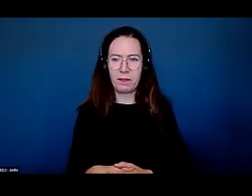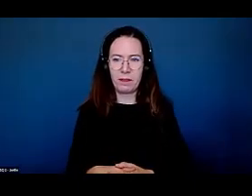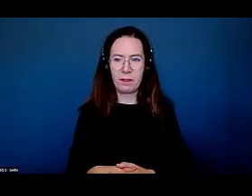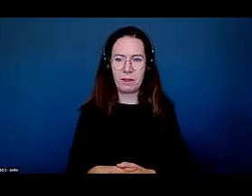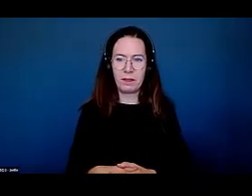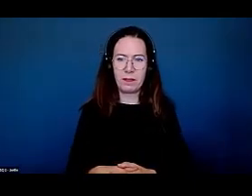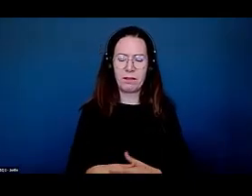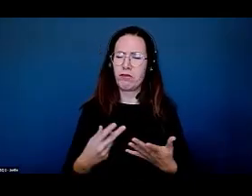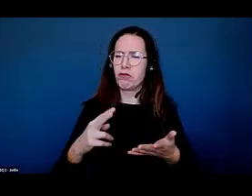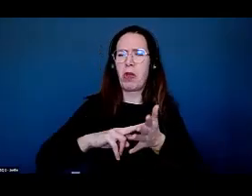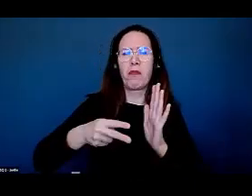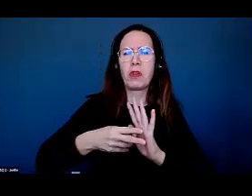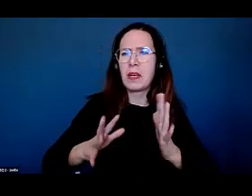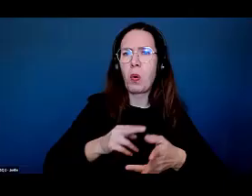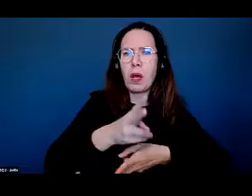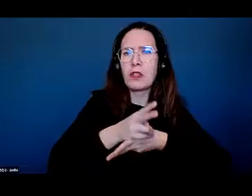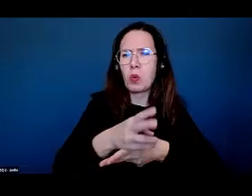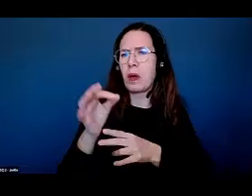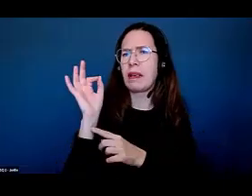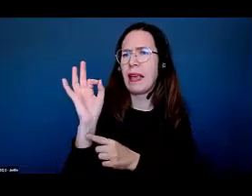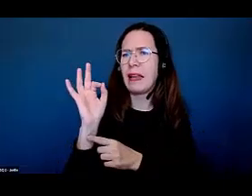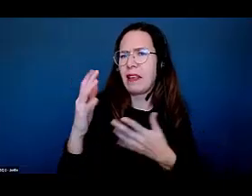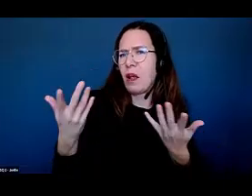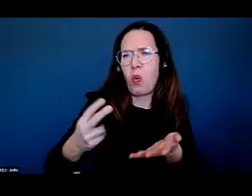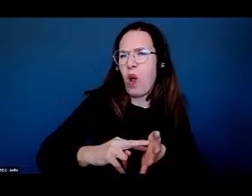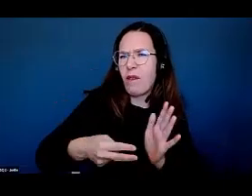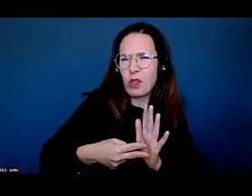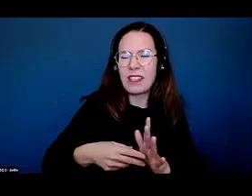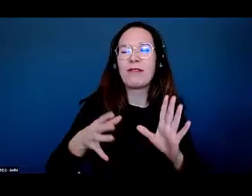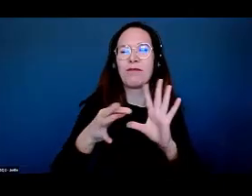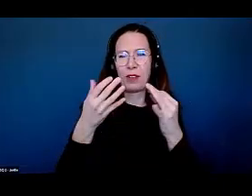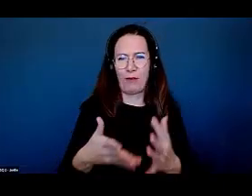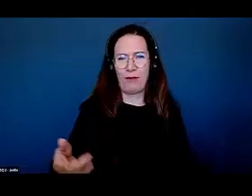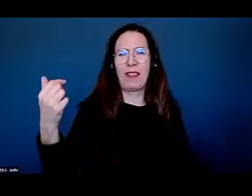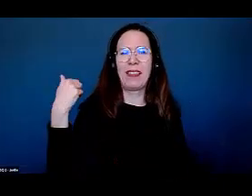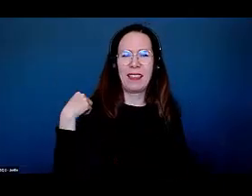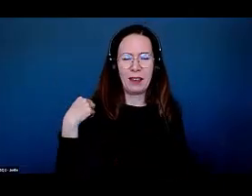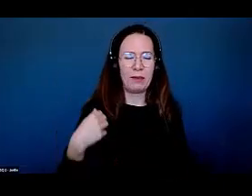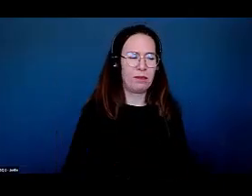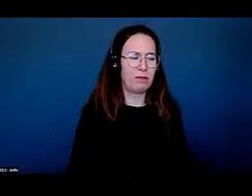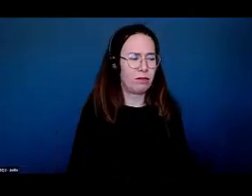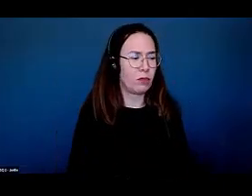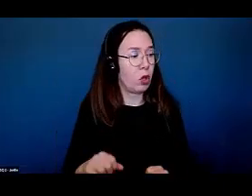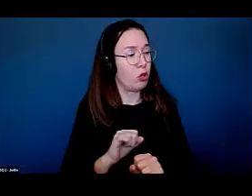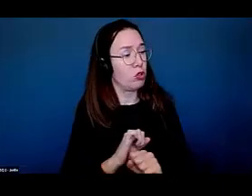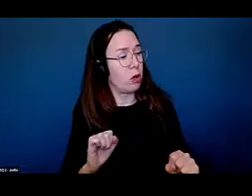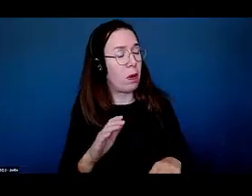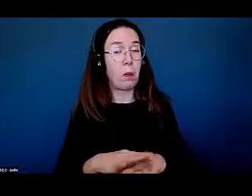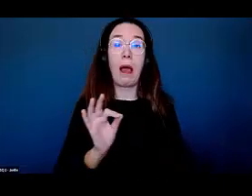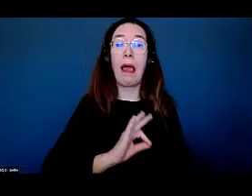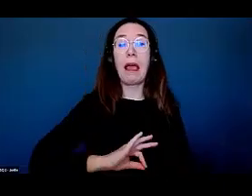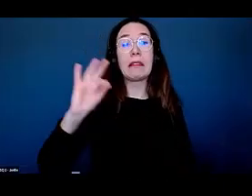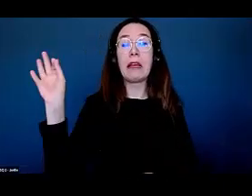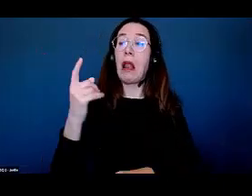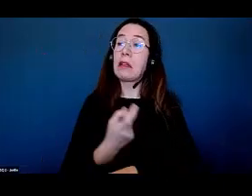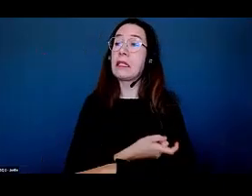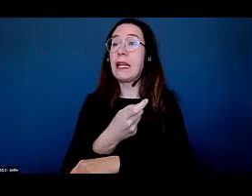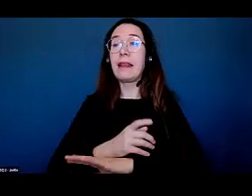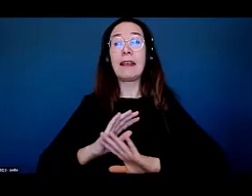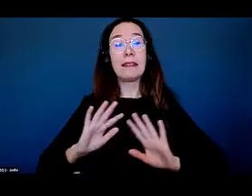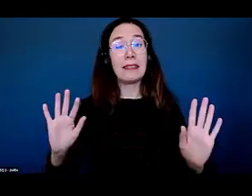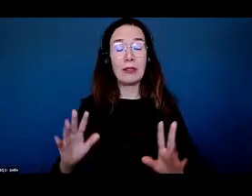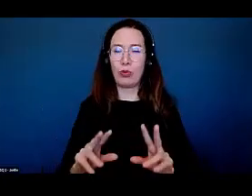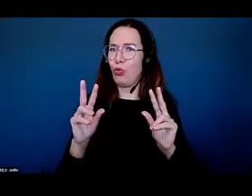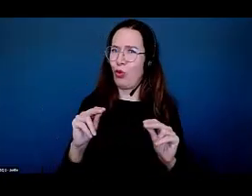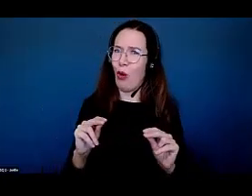Nous avons parlé de ce que ça veut dire, des soins de qualité, et cela ne se limite pas seulement à l'excellence